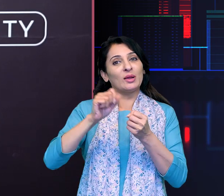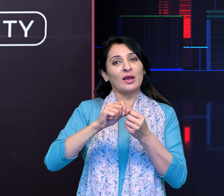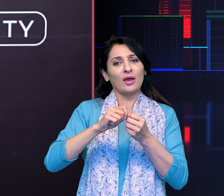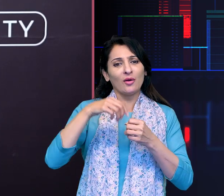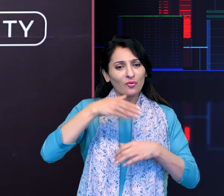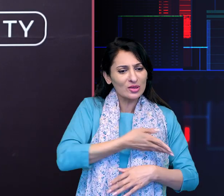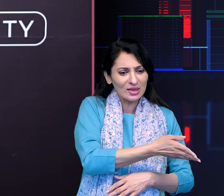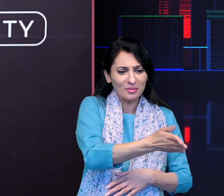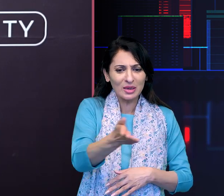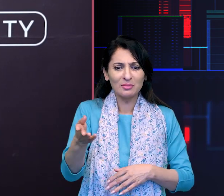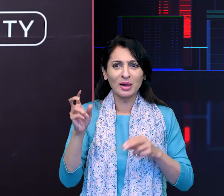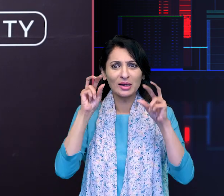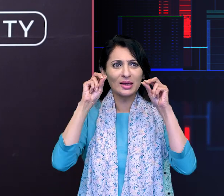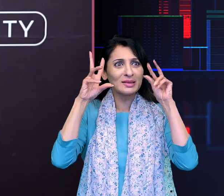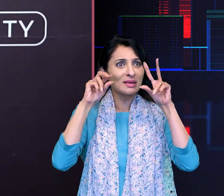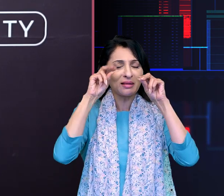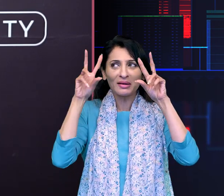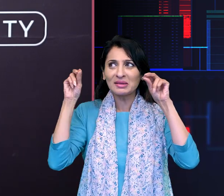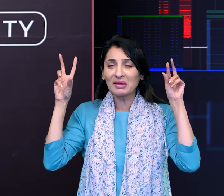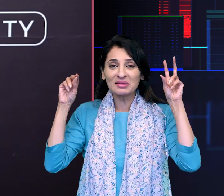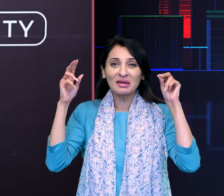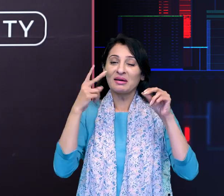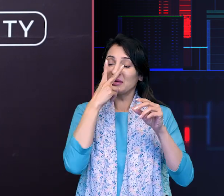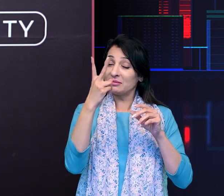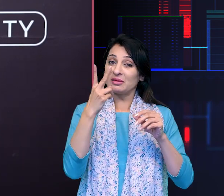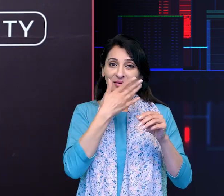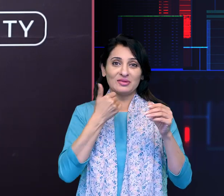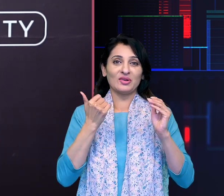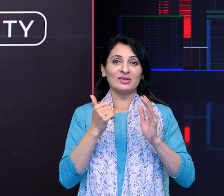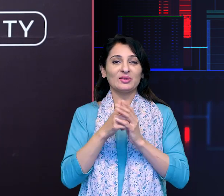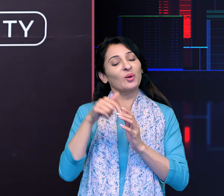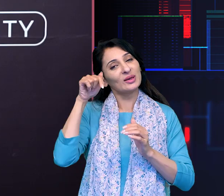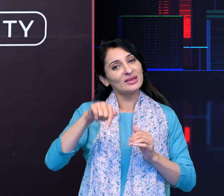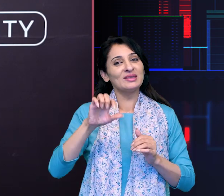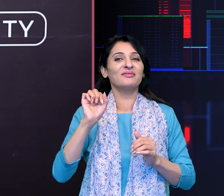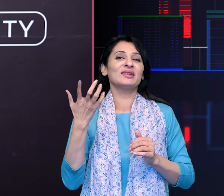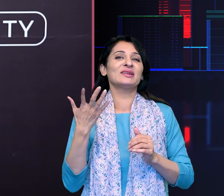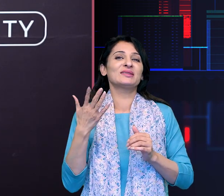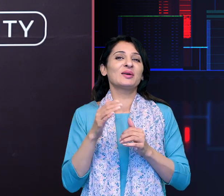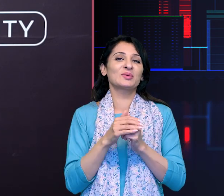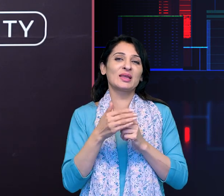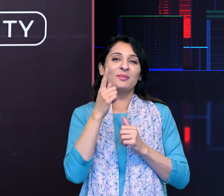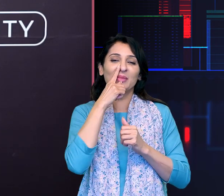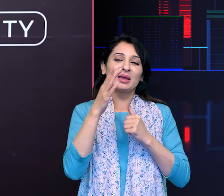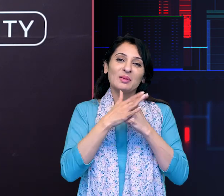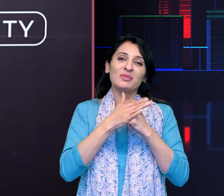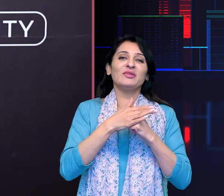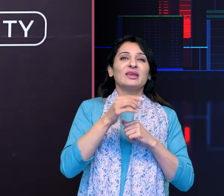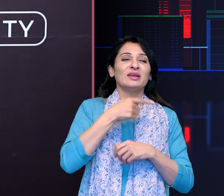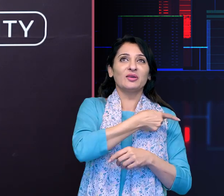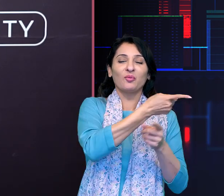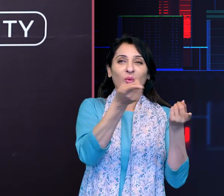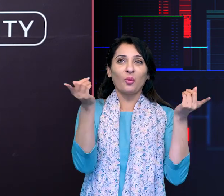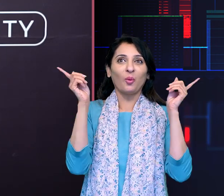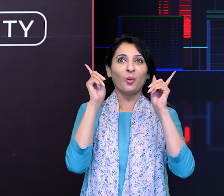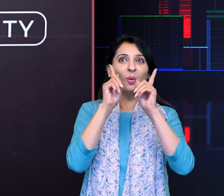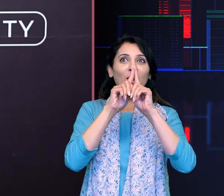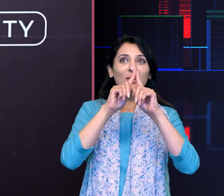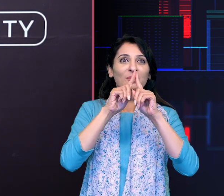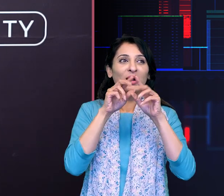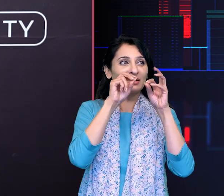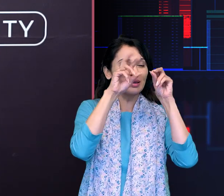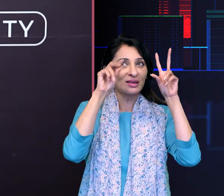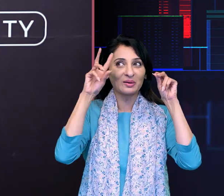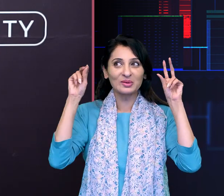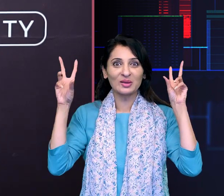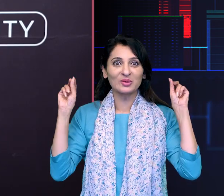चाहती थी तो ये शीश महल बना 1632 में वो इन मुमताज के लिए जिस तरह आगरा दिल्ली में ताजमहल है इन दोनों की लव